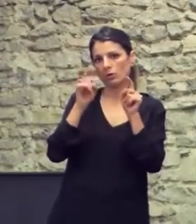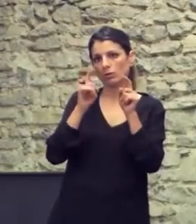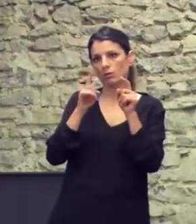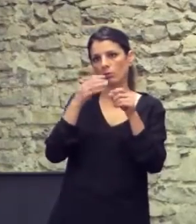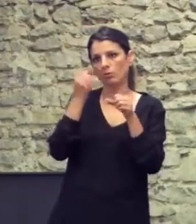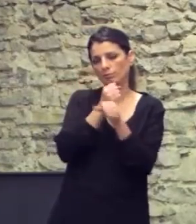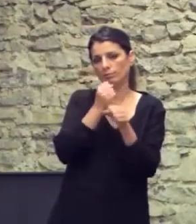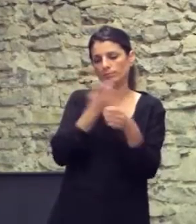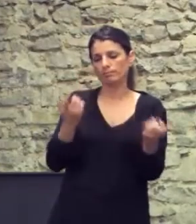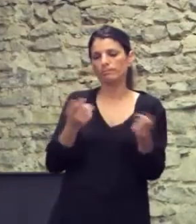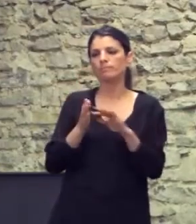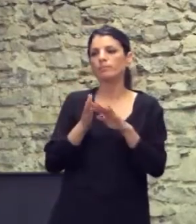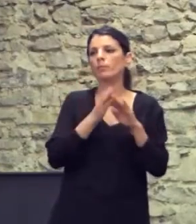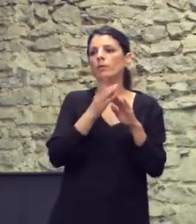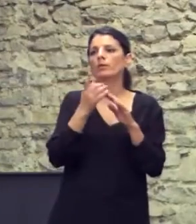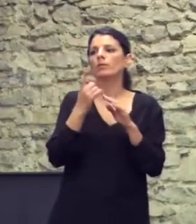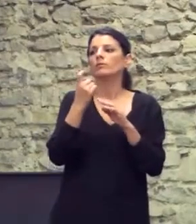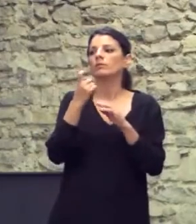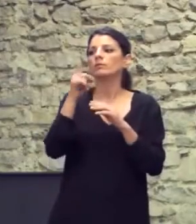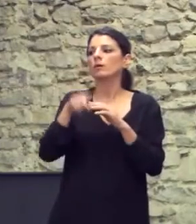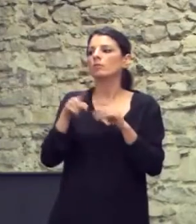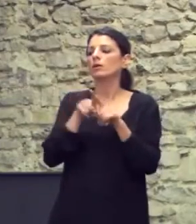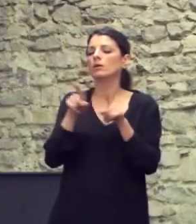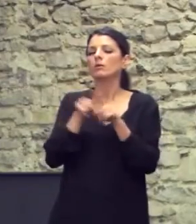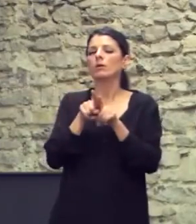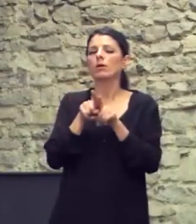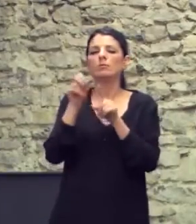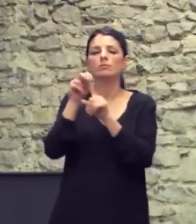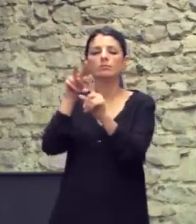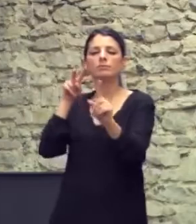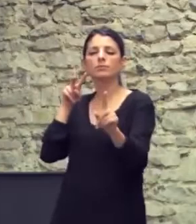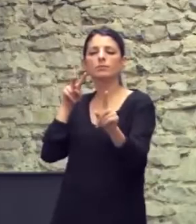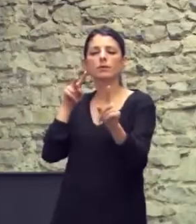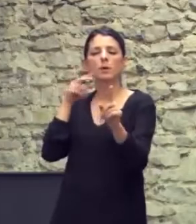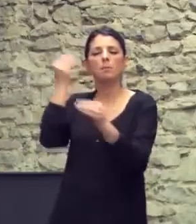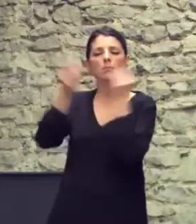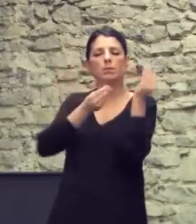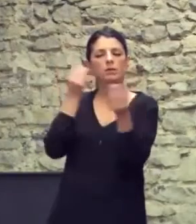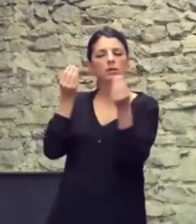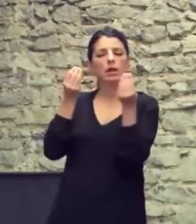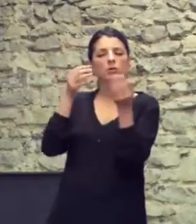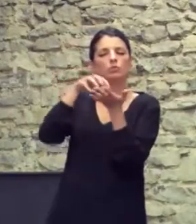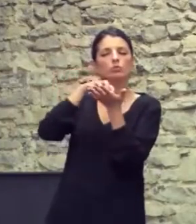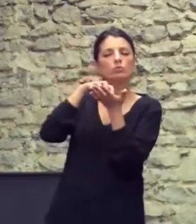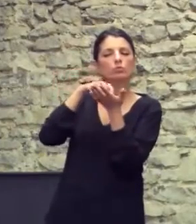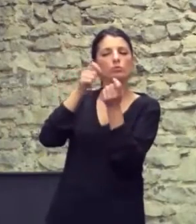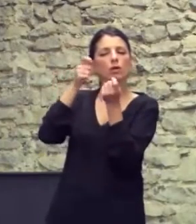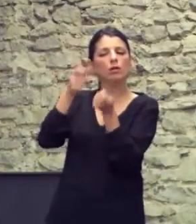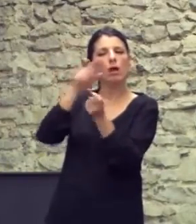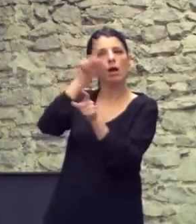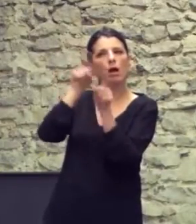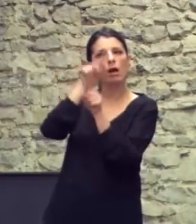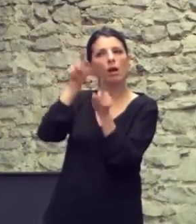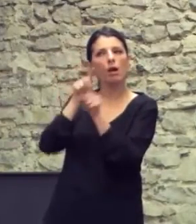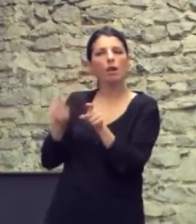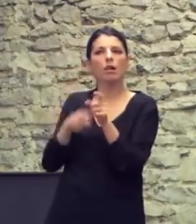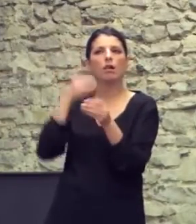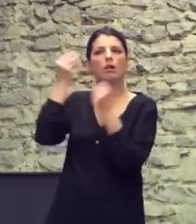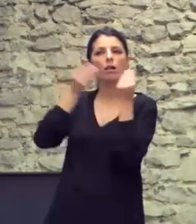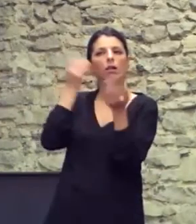Behar ditugula ikuspegia zehaztu, pentsatu, zalantzan jarri dezaketen pertsona, baina agian ez daukatenak ideiarik